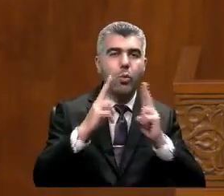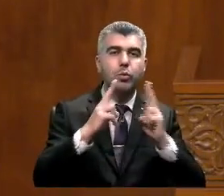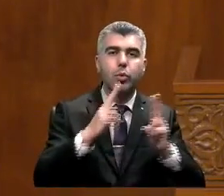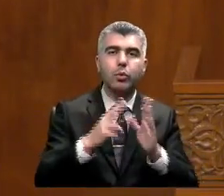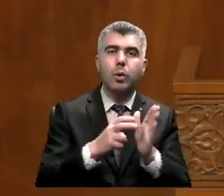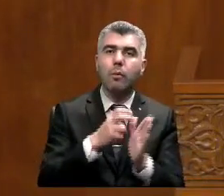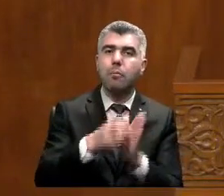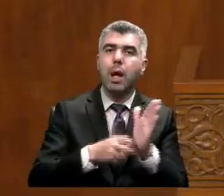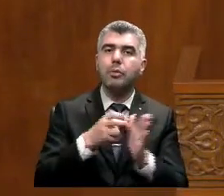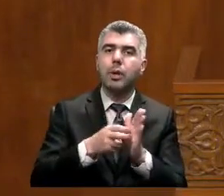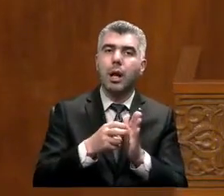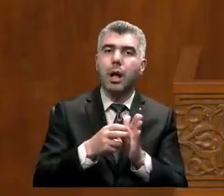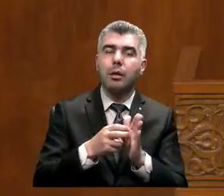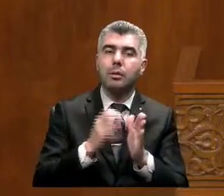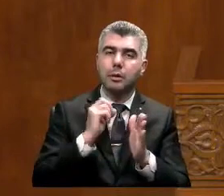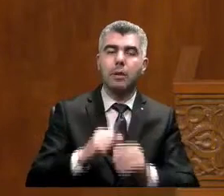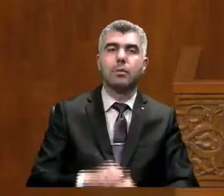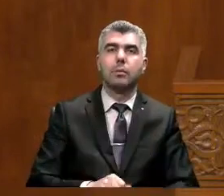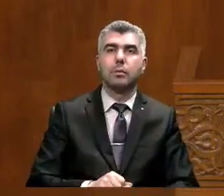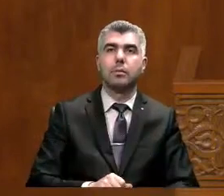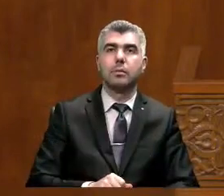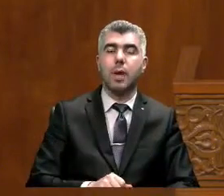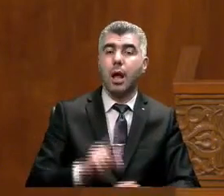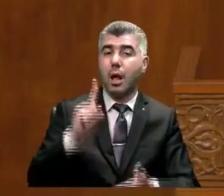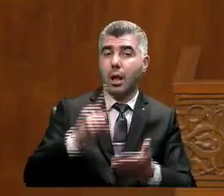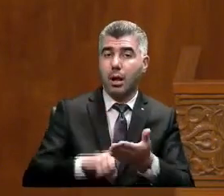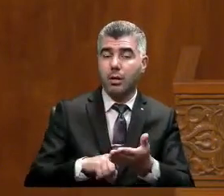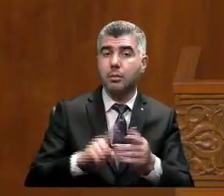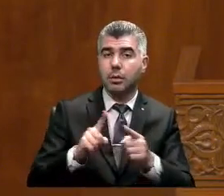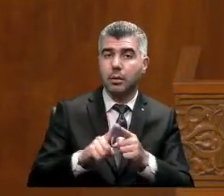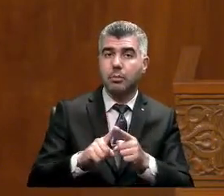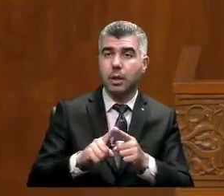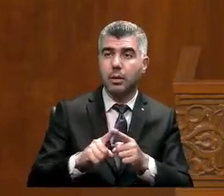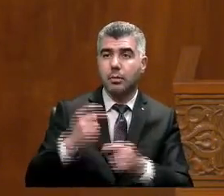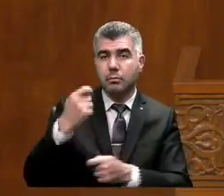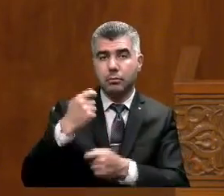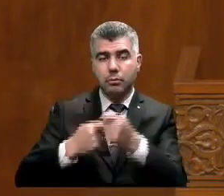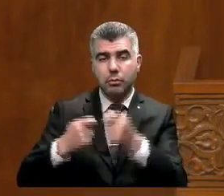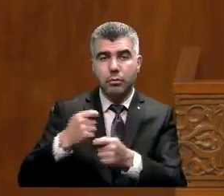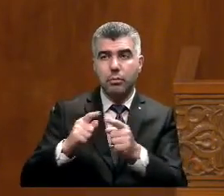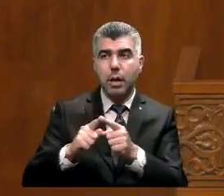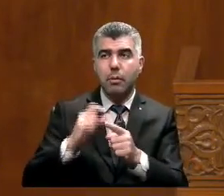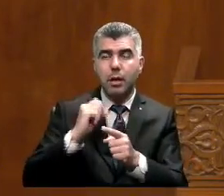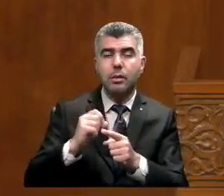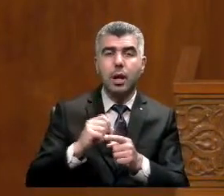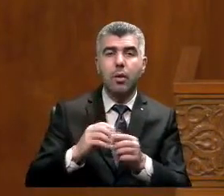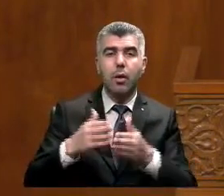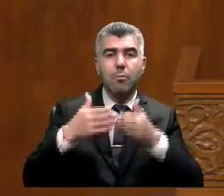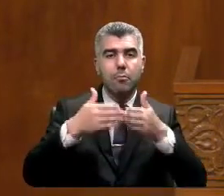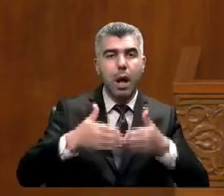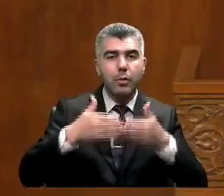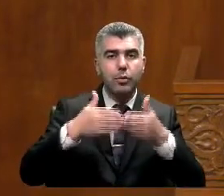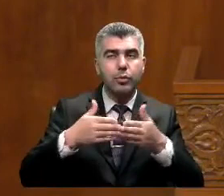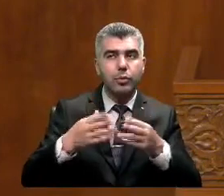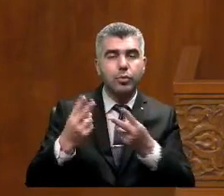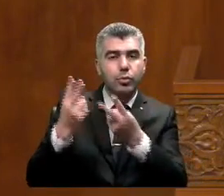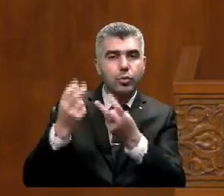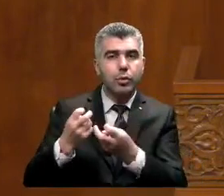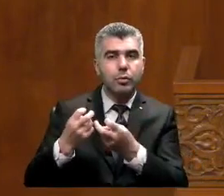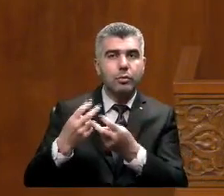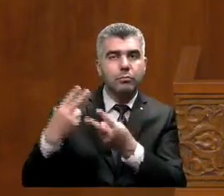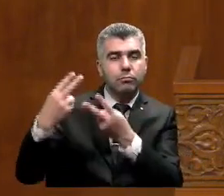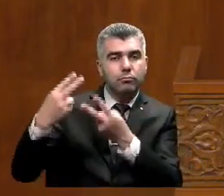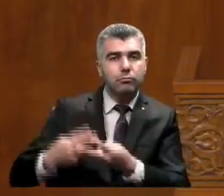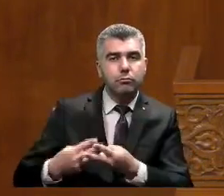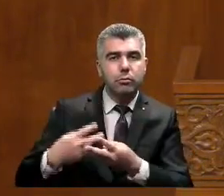الحديدية، الشيء الذي مكن من جلب الاستثمار الدولي في ميدان النقل البحري، ومن ثم